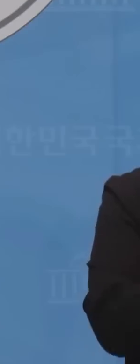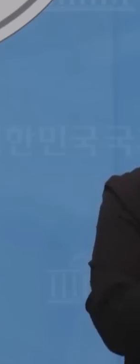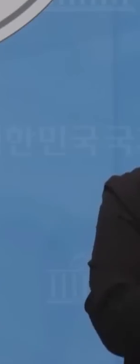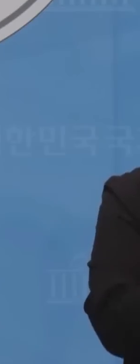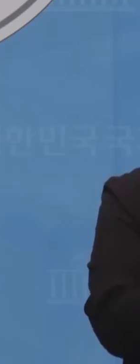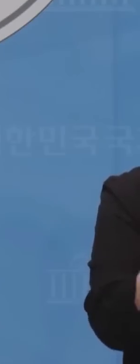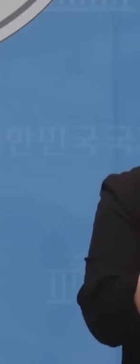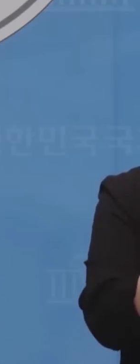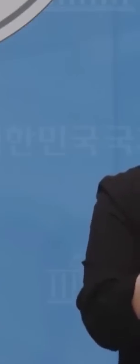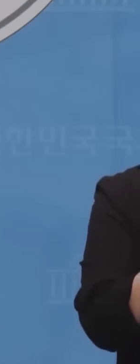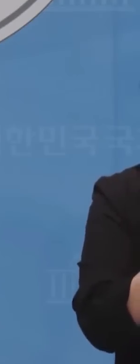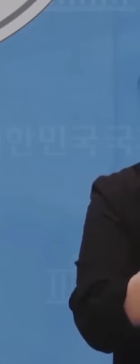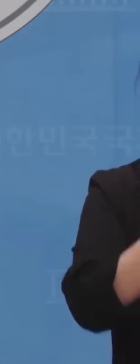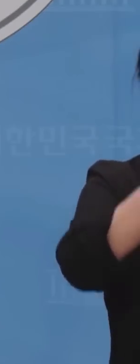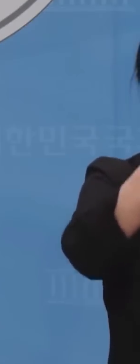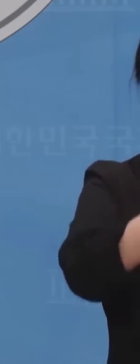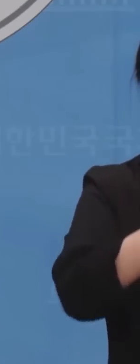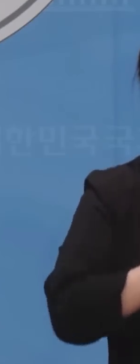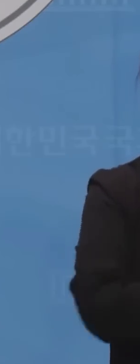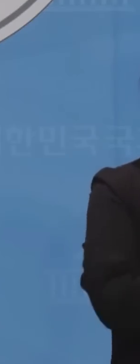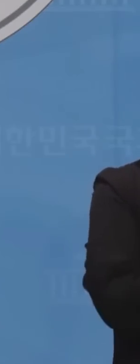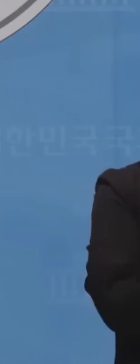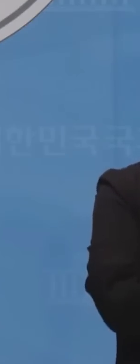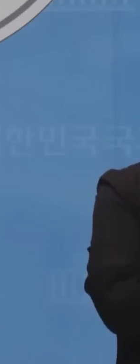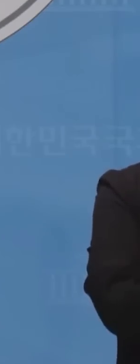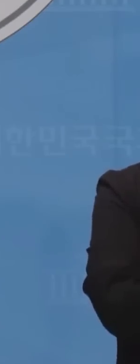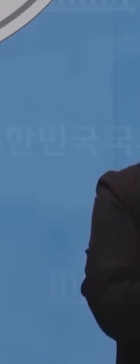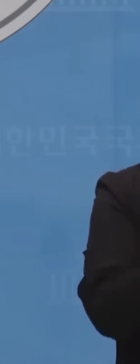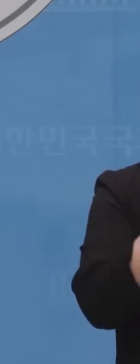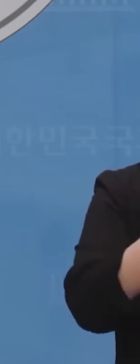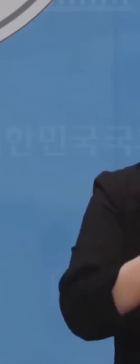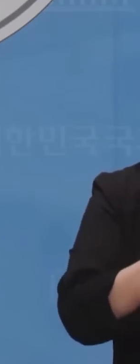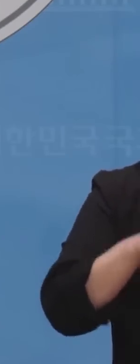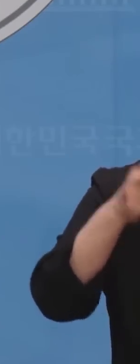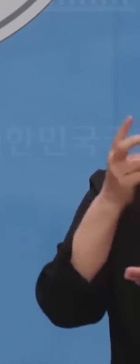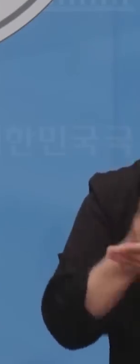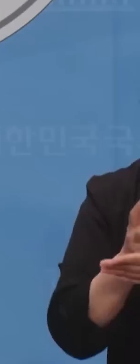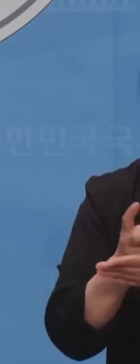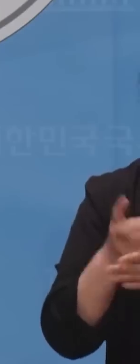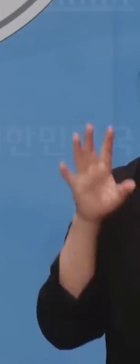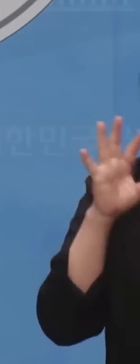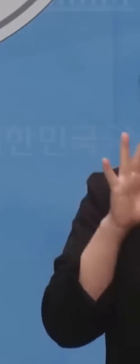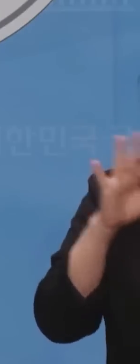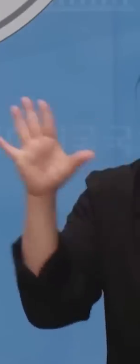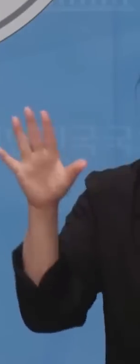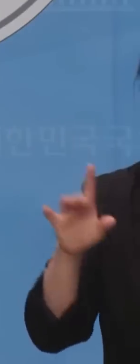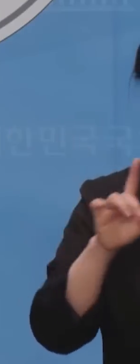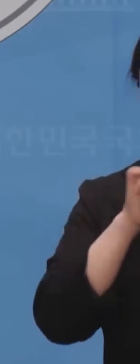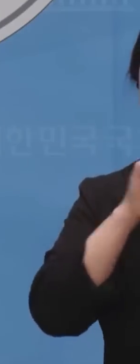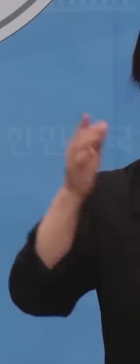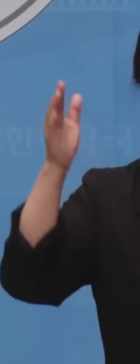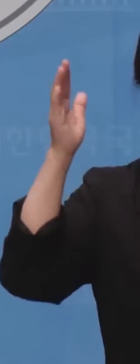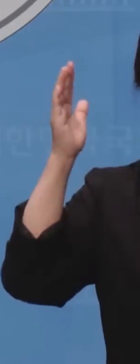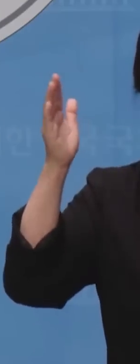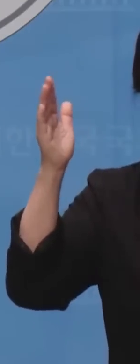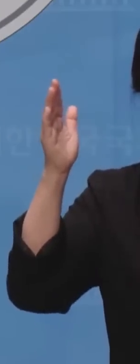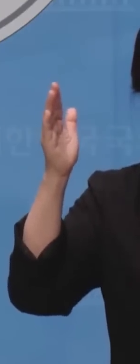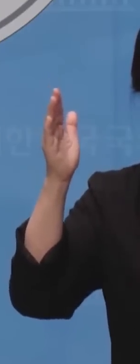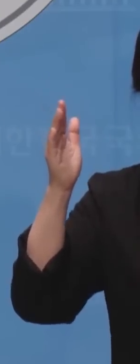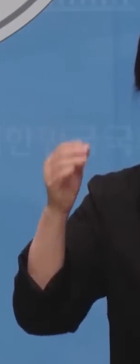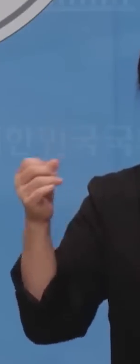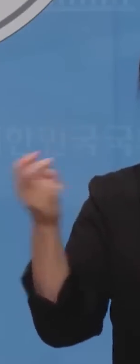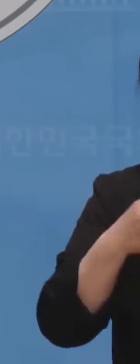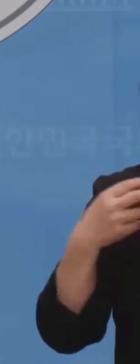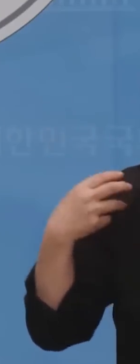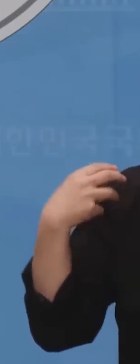가상화폐 투기와 재산 은닉 정황에 대해 법에 저촉되지 않는다는 말을 할 뿐 책임